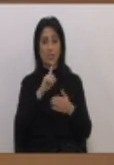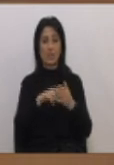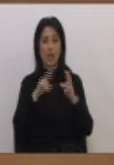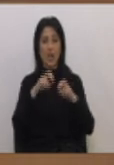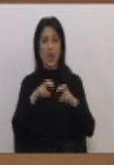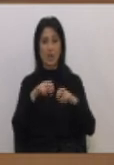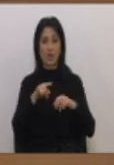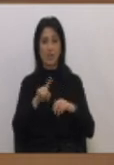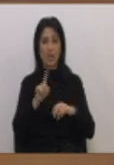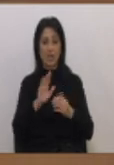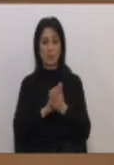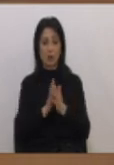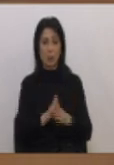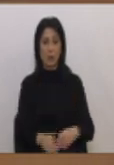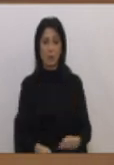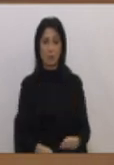chilat risip irobas.